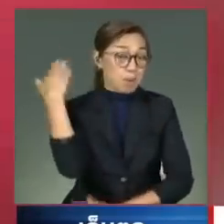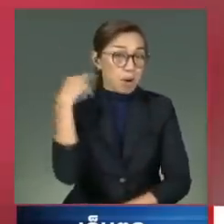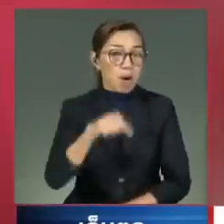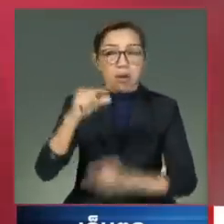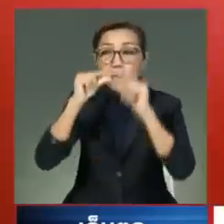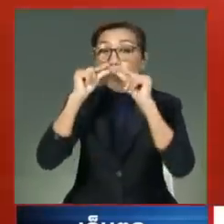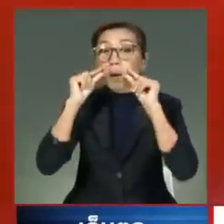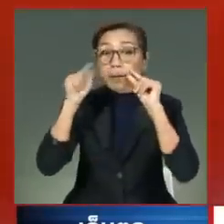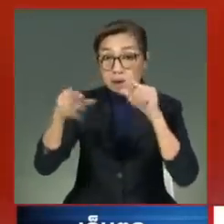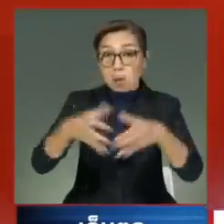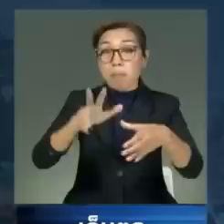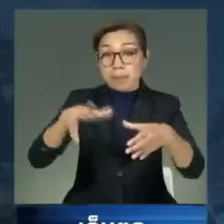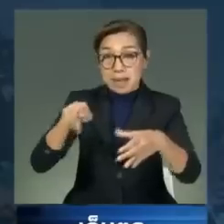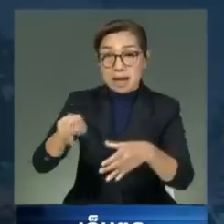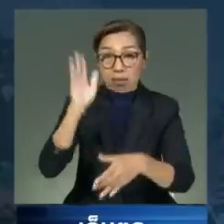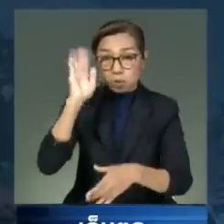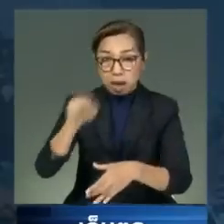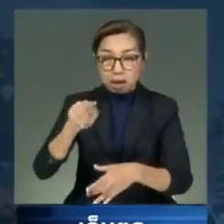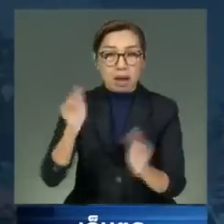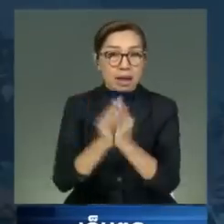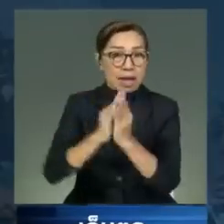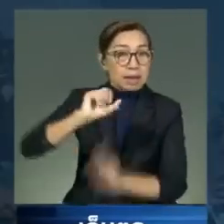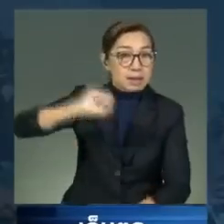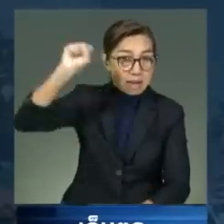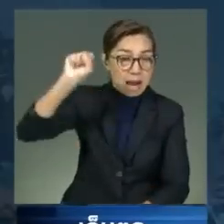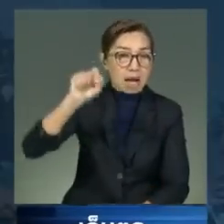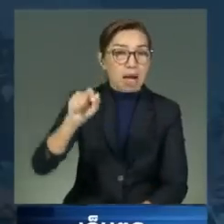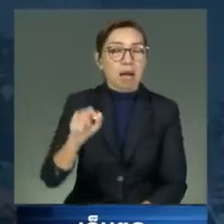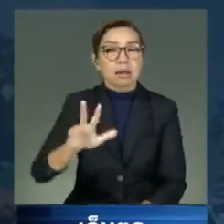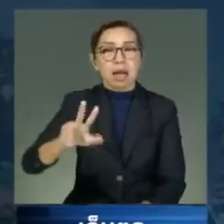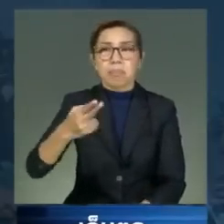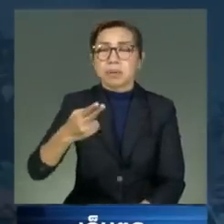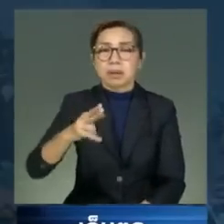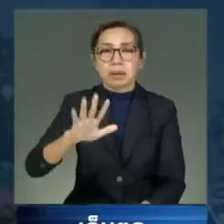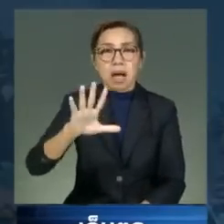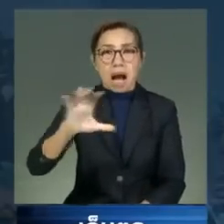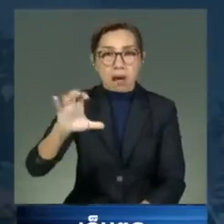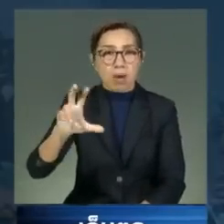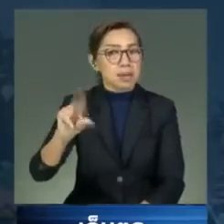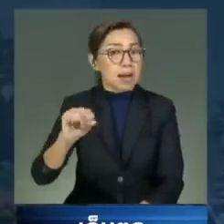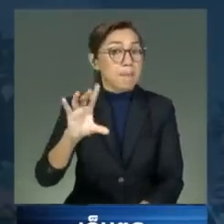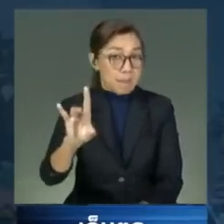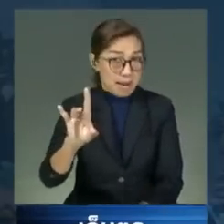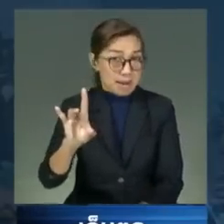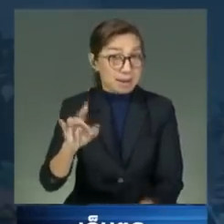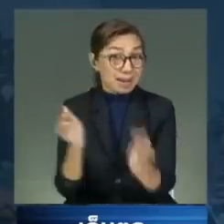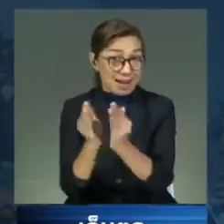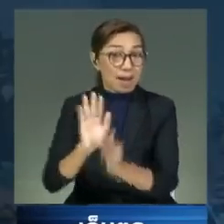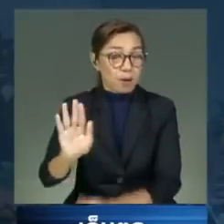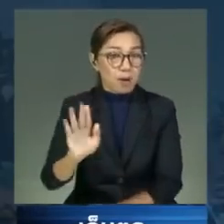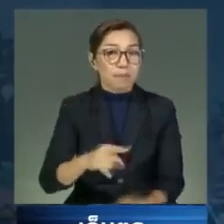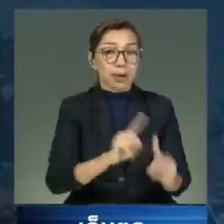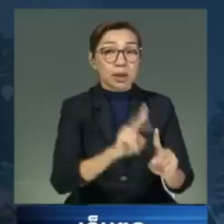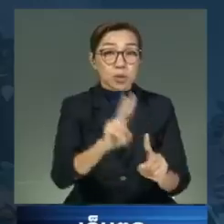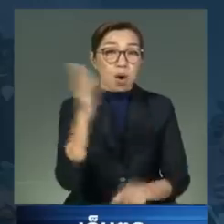คุณวันอยู่บำรุงพรรคเพื่อไทยนะเอาชนะไปได้ที่คะแนน30,538คะแนนนะคะส่วน